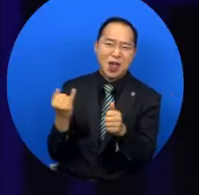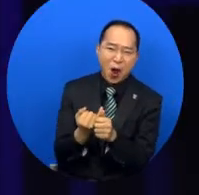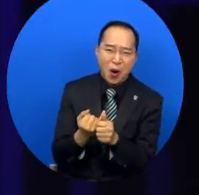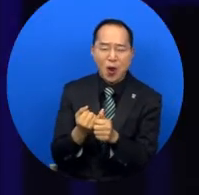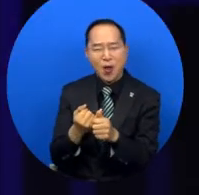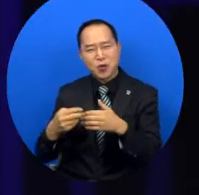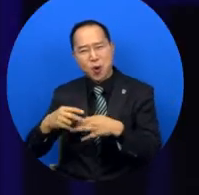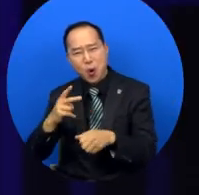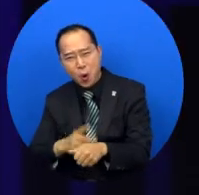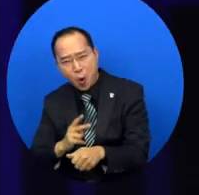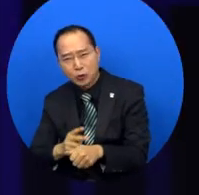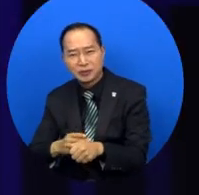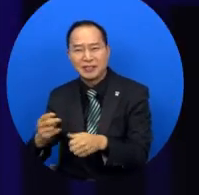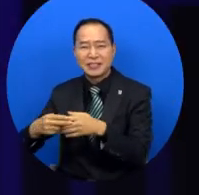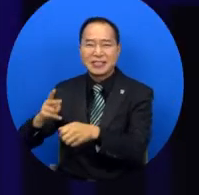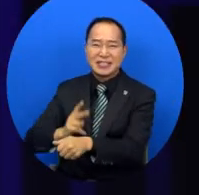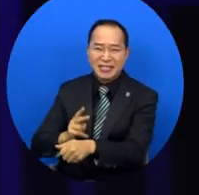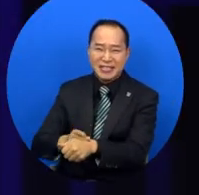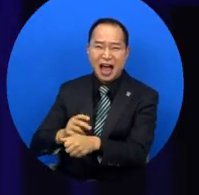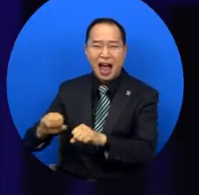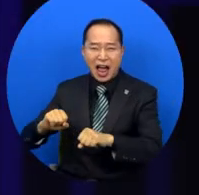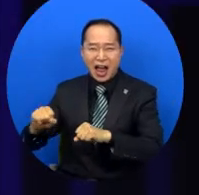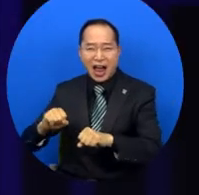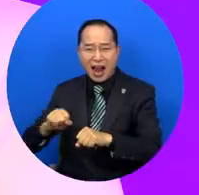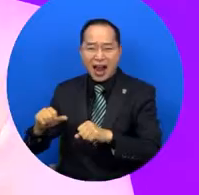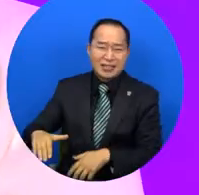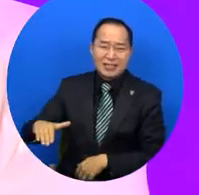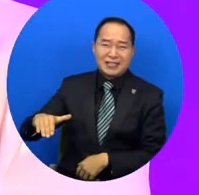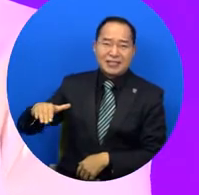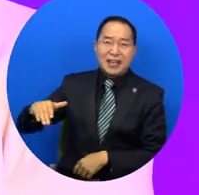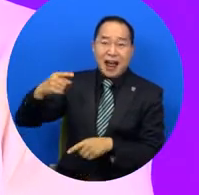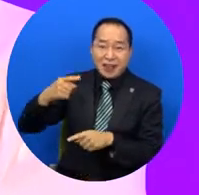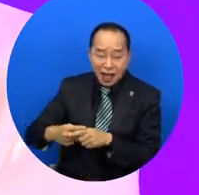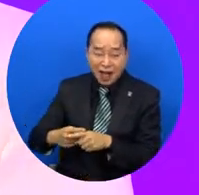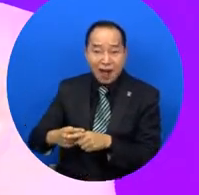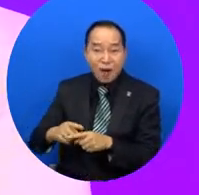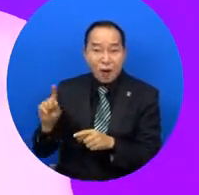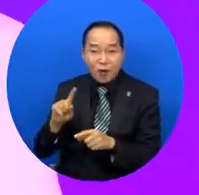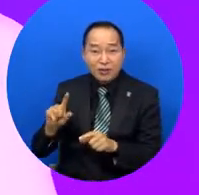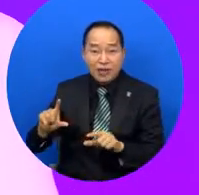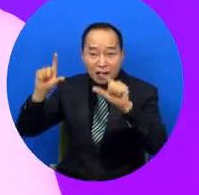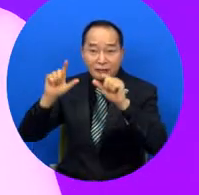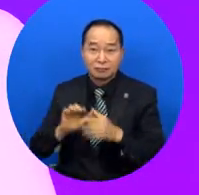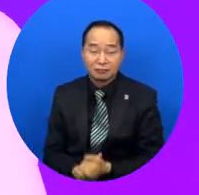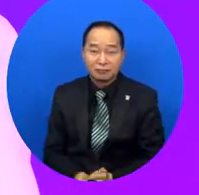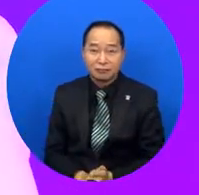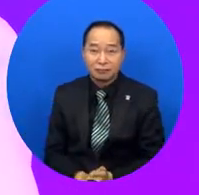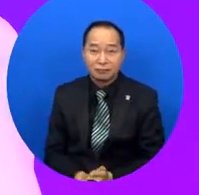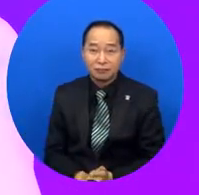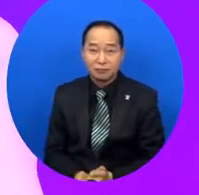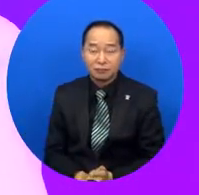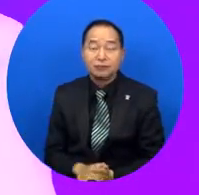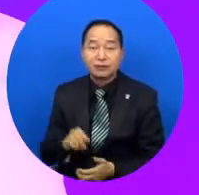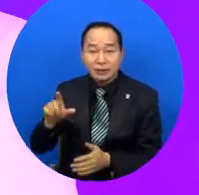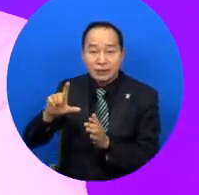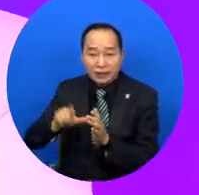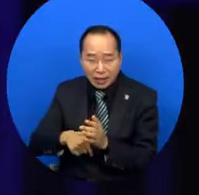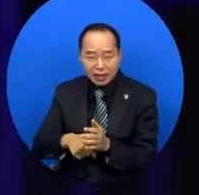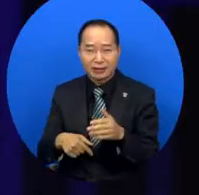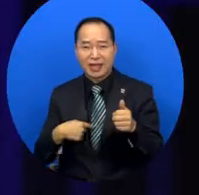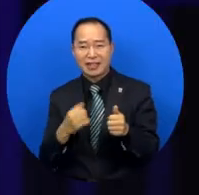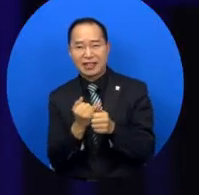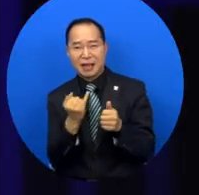하고 교수로서 의사로서 자리도 잡았어요. 그래서 이제 잘 살고 열심히 살고 있던 하루였어요. 어느